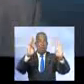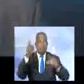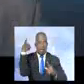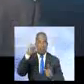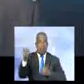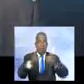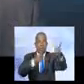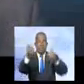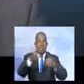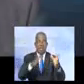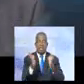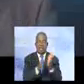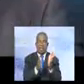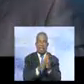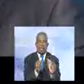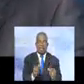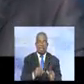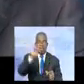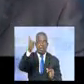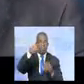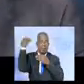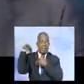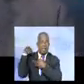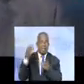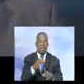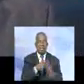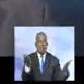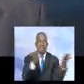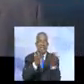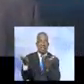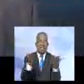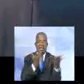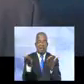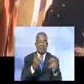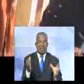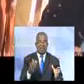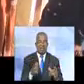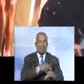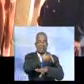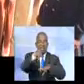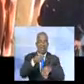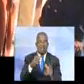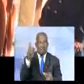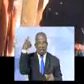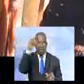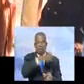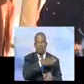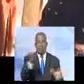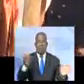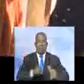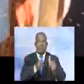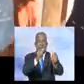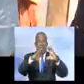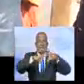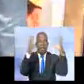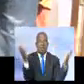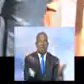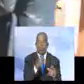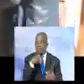scolaires. Kwadio Kwame, le premier responsable du Service national d'animation de promotion et du suivi des comités de gestion